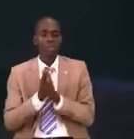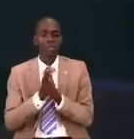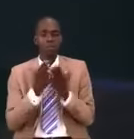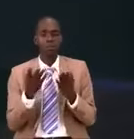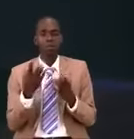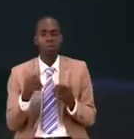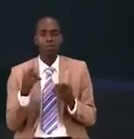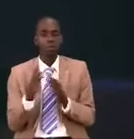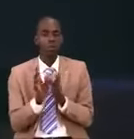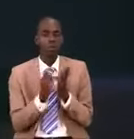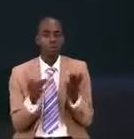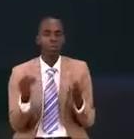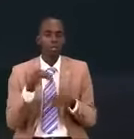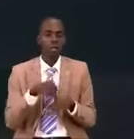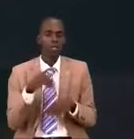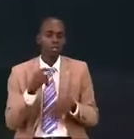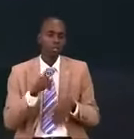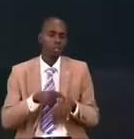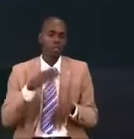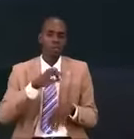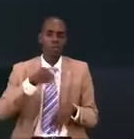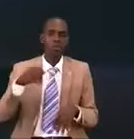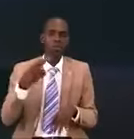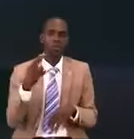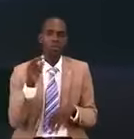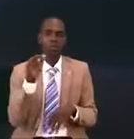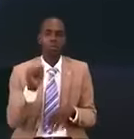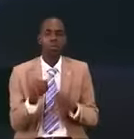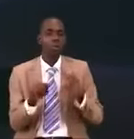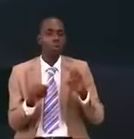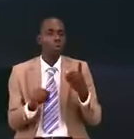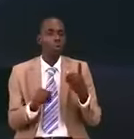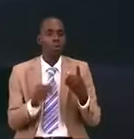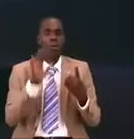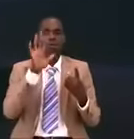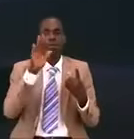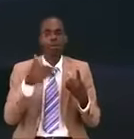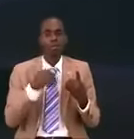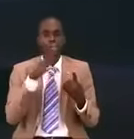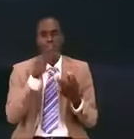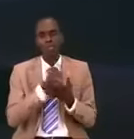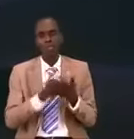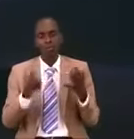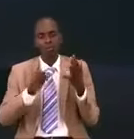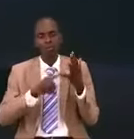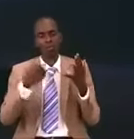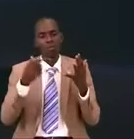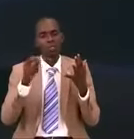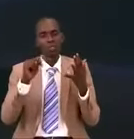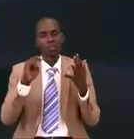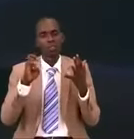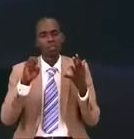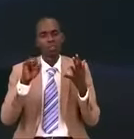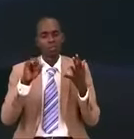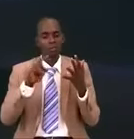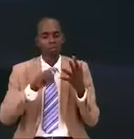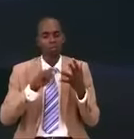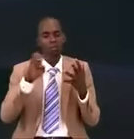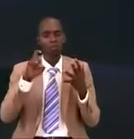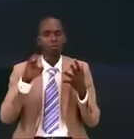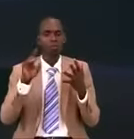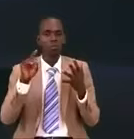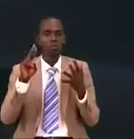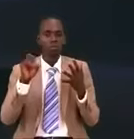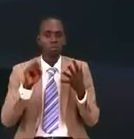Genèse exode Lévitique nombre et détournombes et tout était le livre